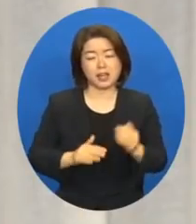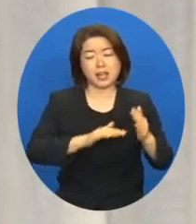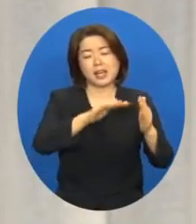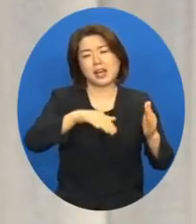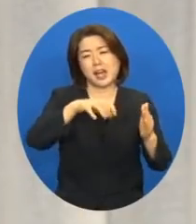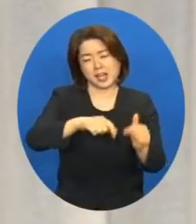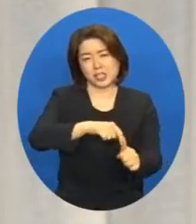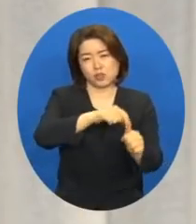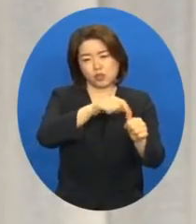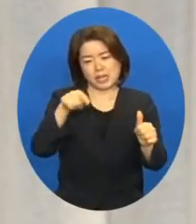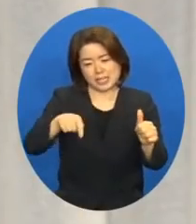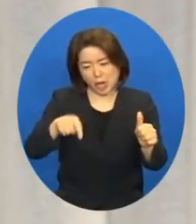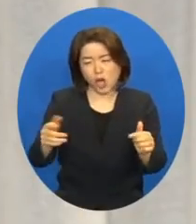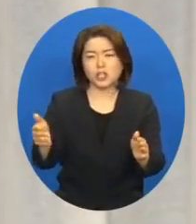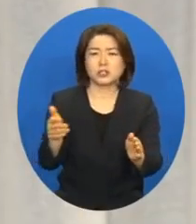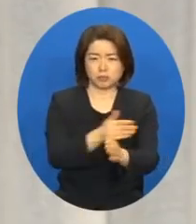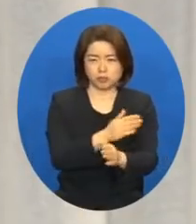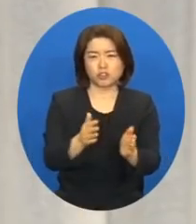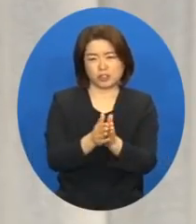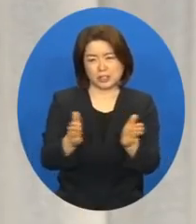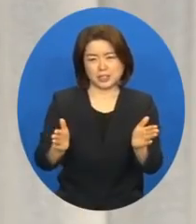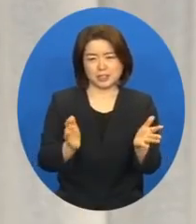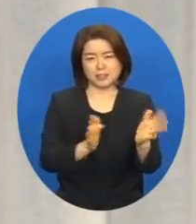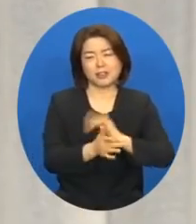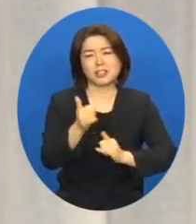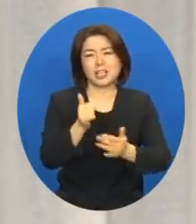여기서부터 오는 거예요. 예수님께서 하시는 거예요.